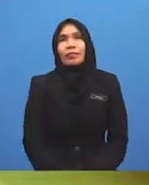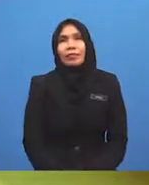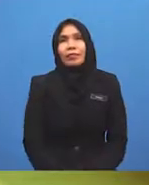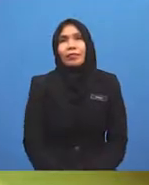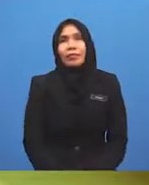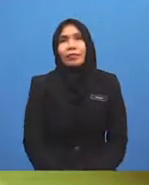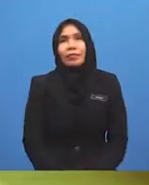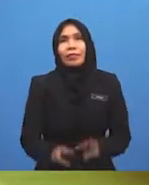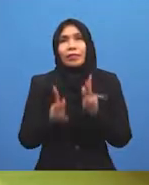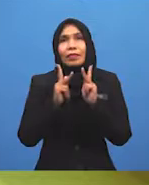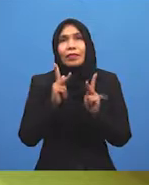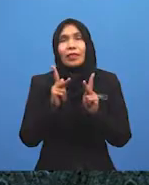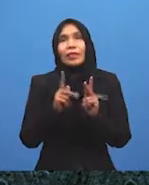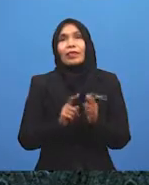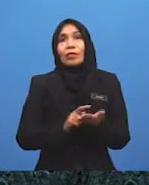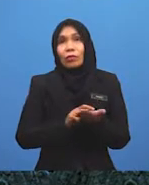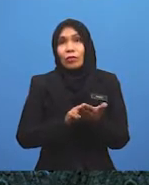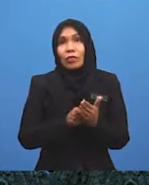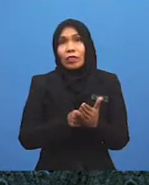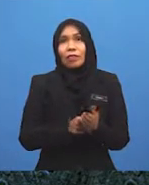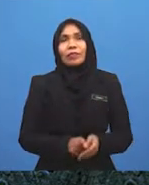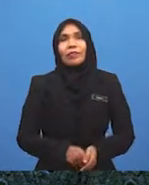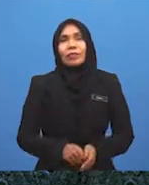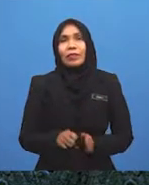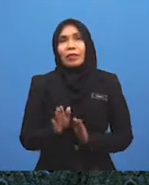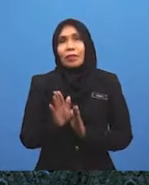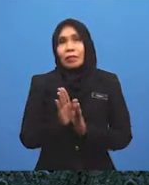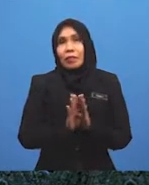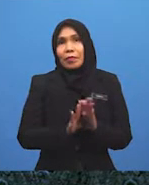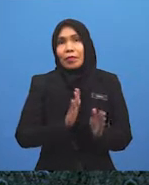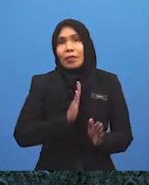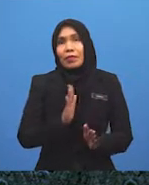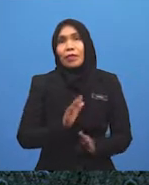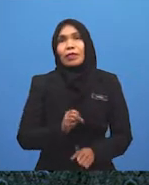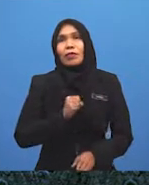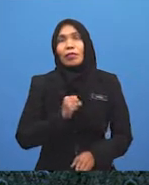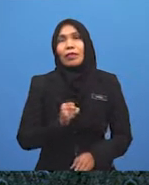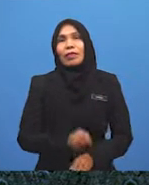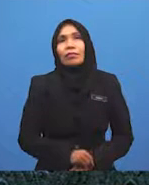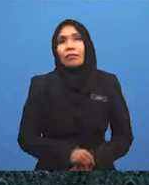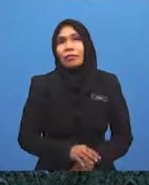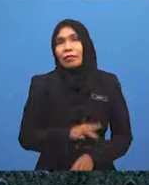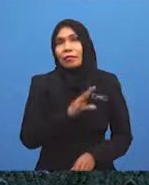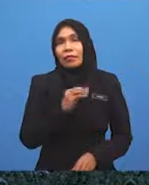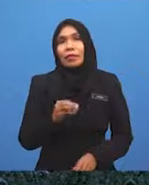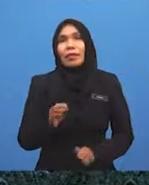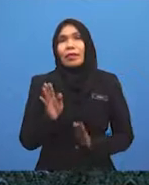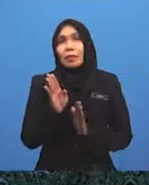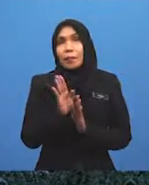Kata kunci bagi nilai ini adalah beradab sopan dan berbudi pekerti